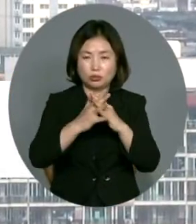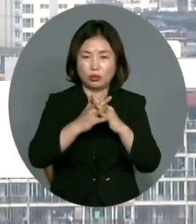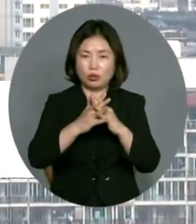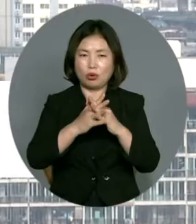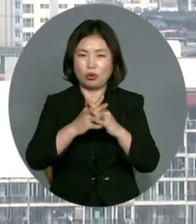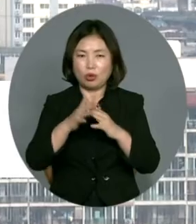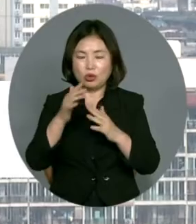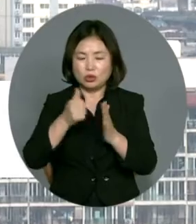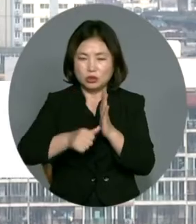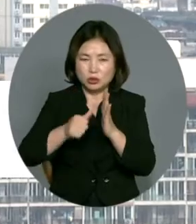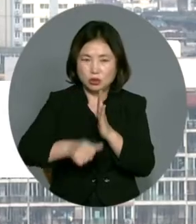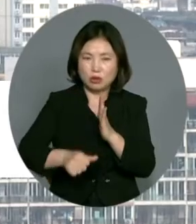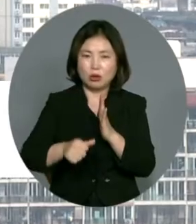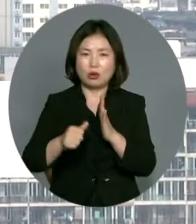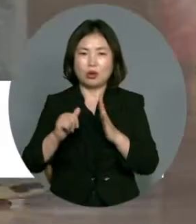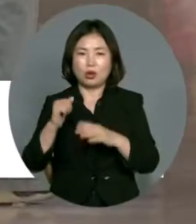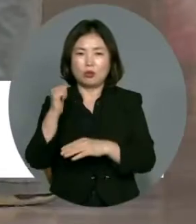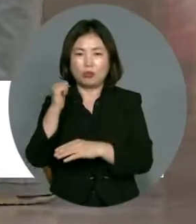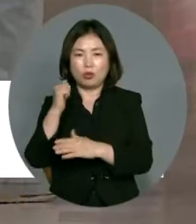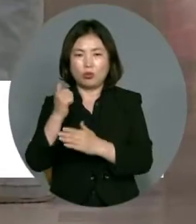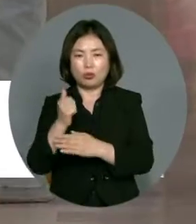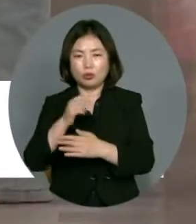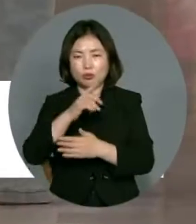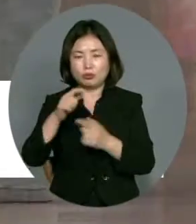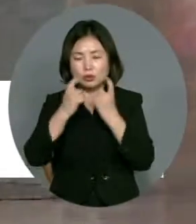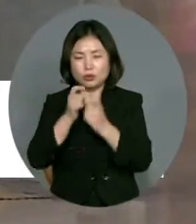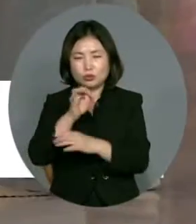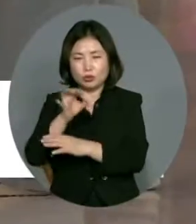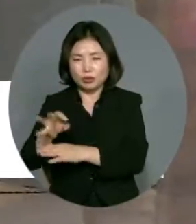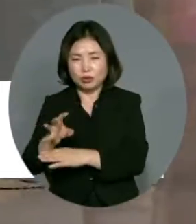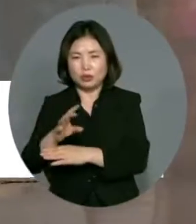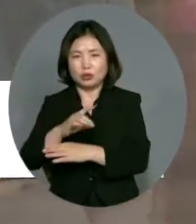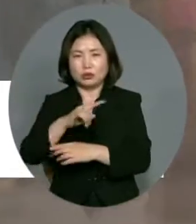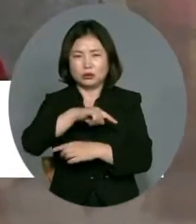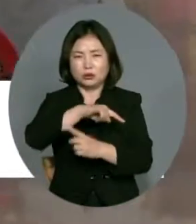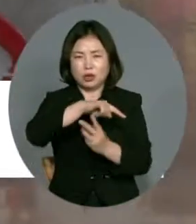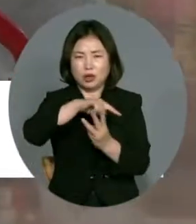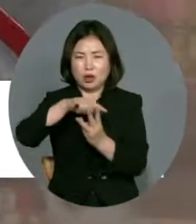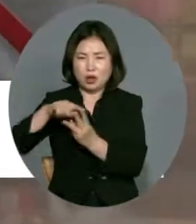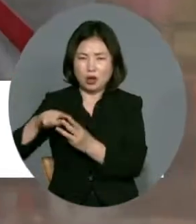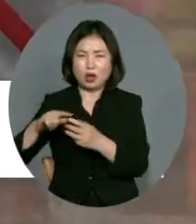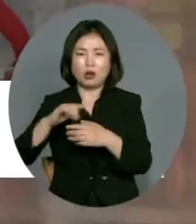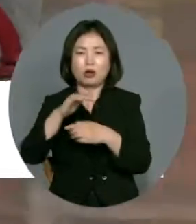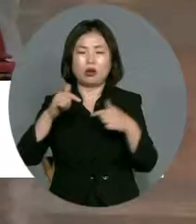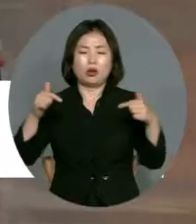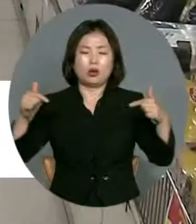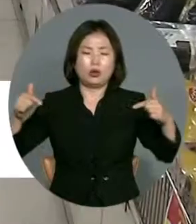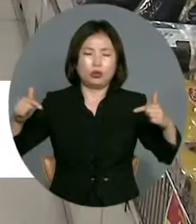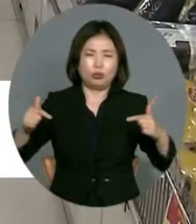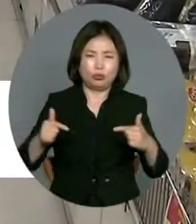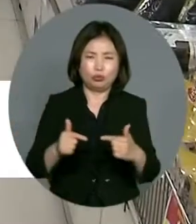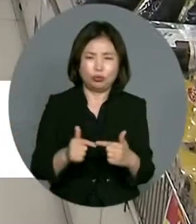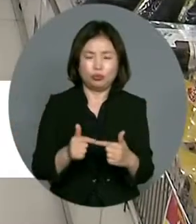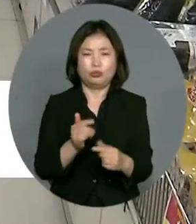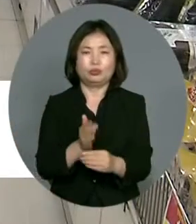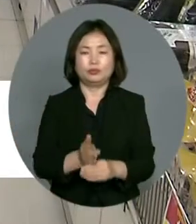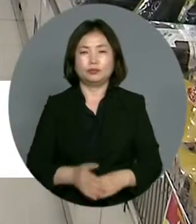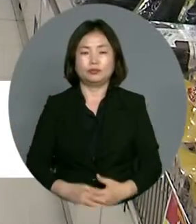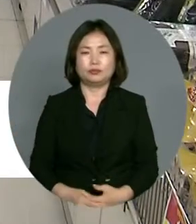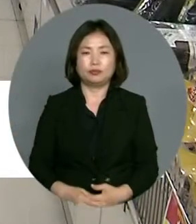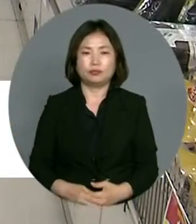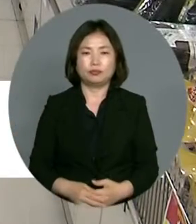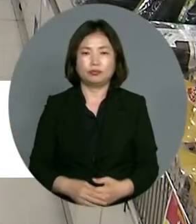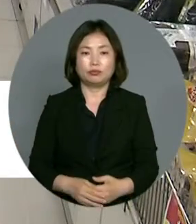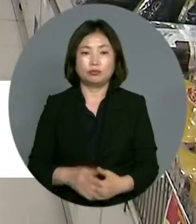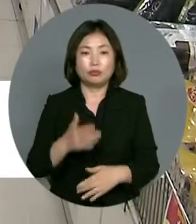건설 투자라든가 시설 투자 그리고 그 본격적인 민간 소비 이런 부분들이 빠른 속도로 이렇게 감소하고 있습니다.